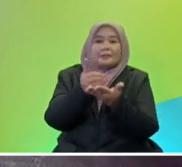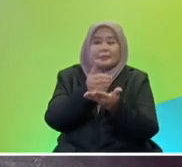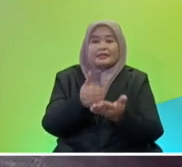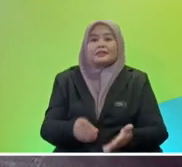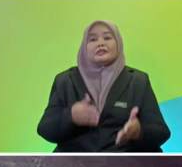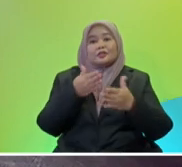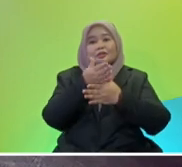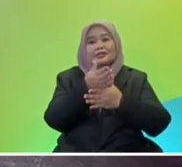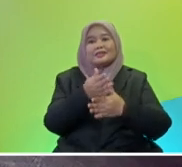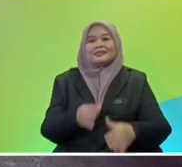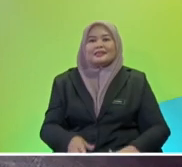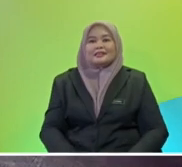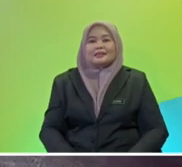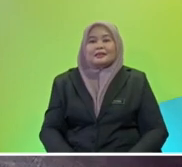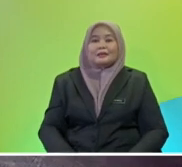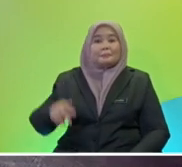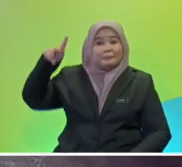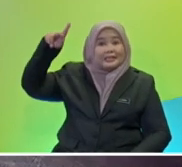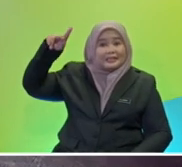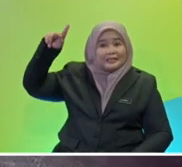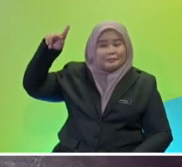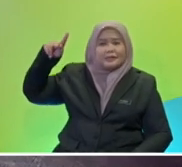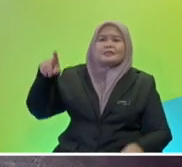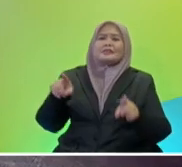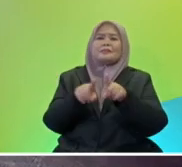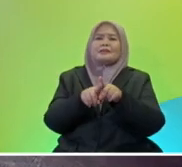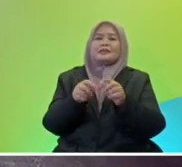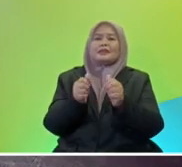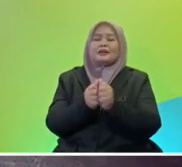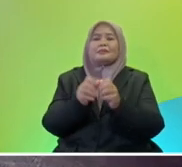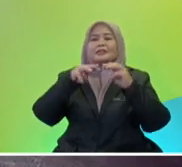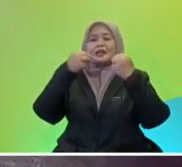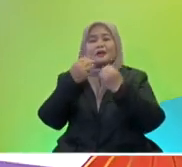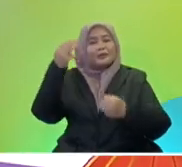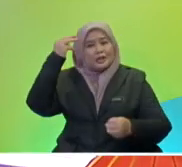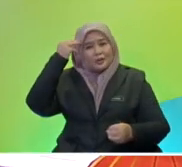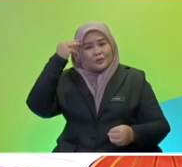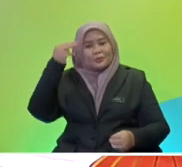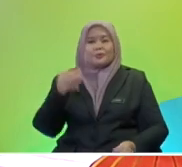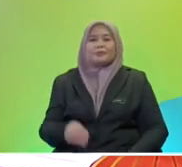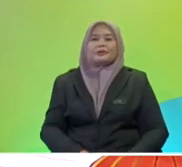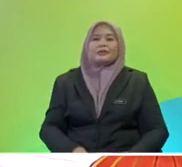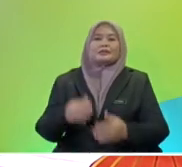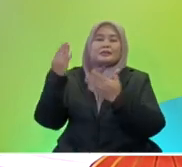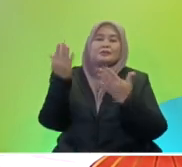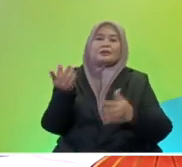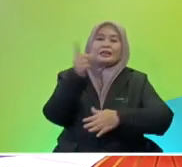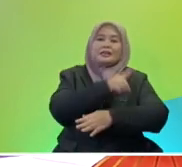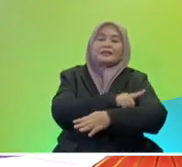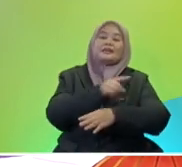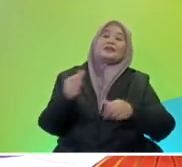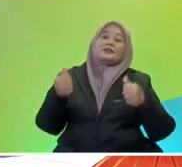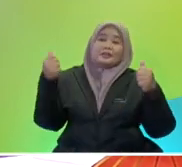seterusnya hilang Pelita Pelita sama juga dengan masyarakat melayu atau yang menyambut hari raya Idul Fitri